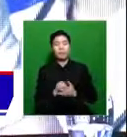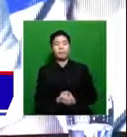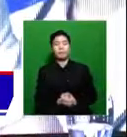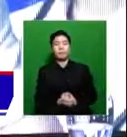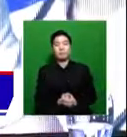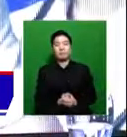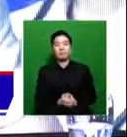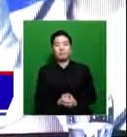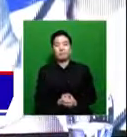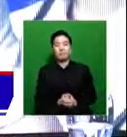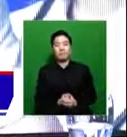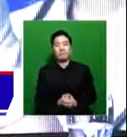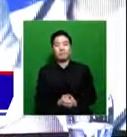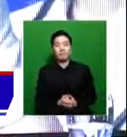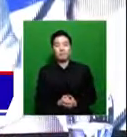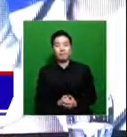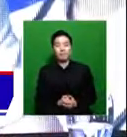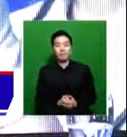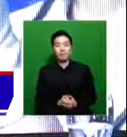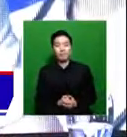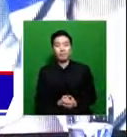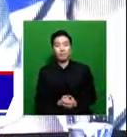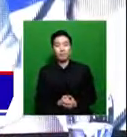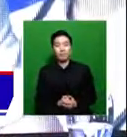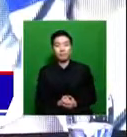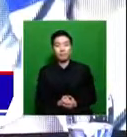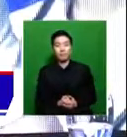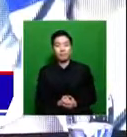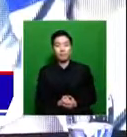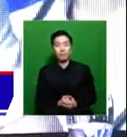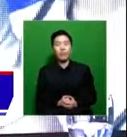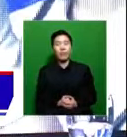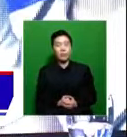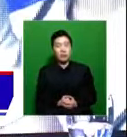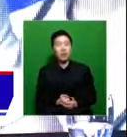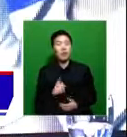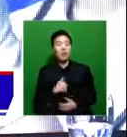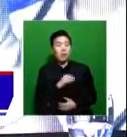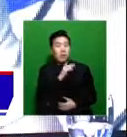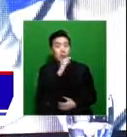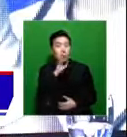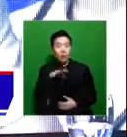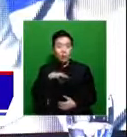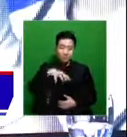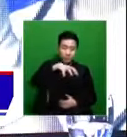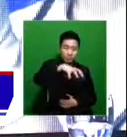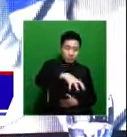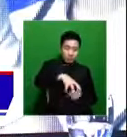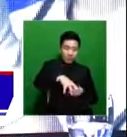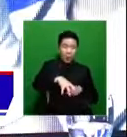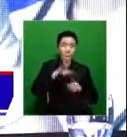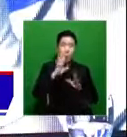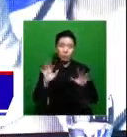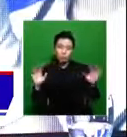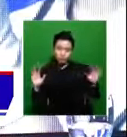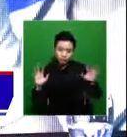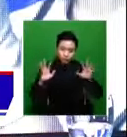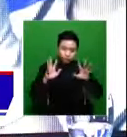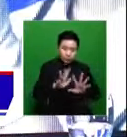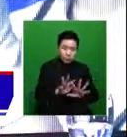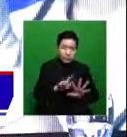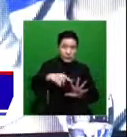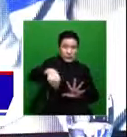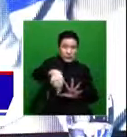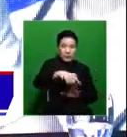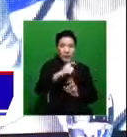แหล่งที่มีการรวมตัวของผู้คนเป็นจำนวนมากแล้วมีความเสี่ยงที่จะเป็นแหล่งแพร่เ